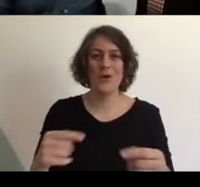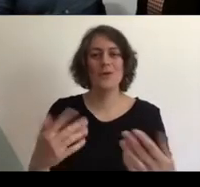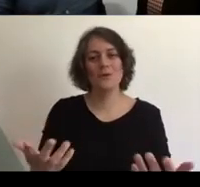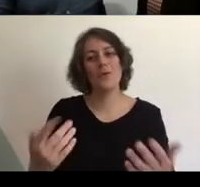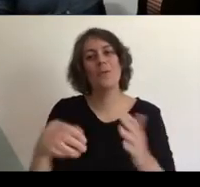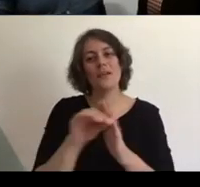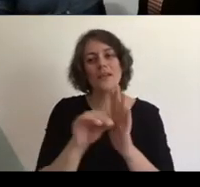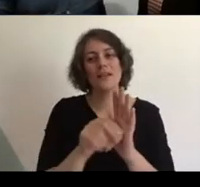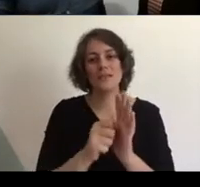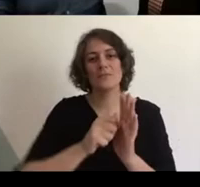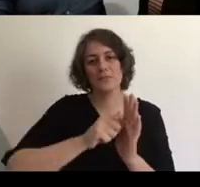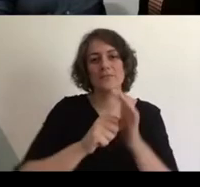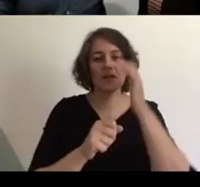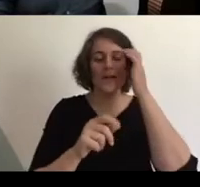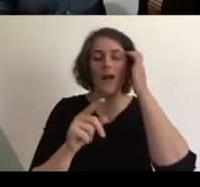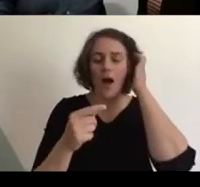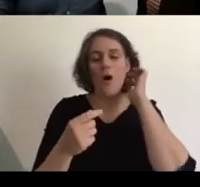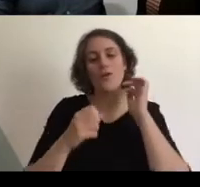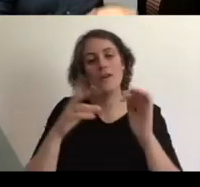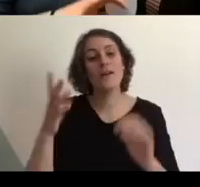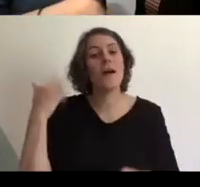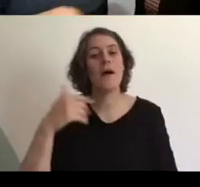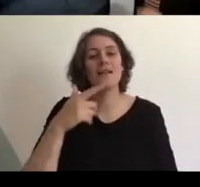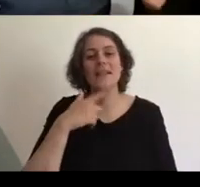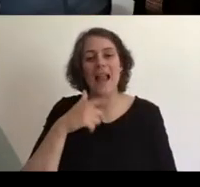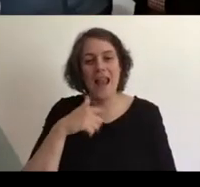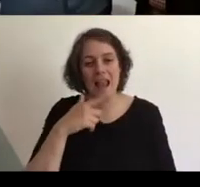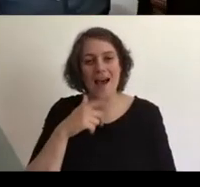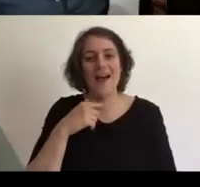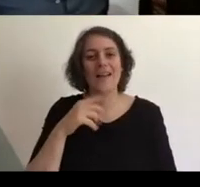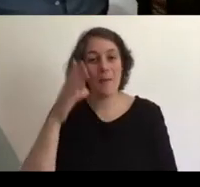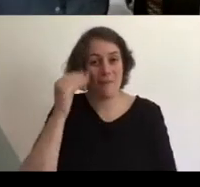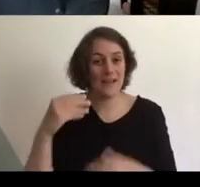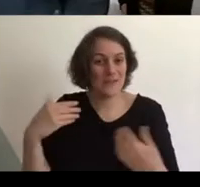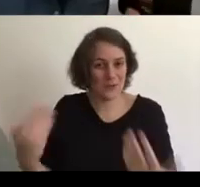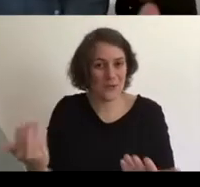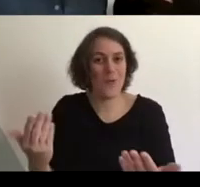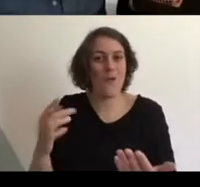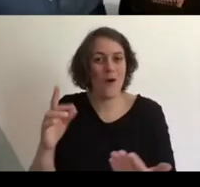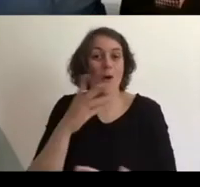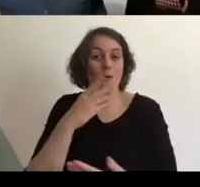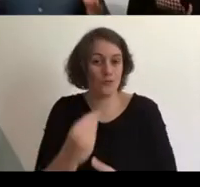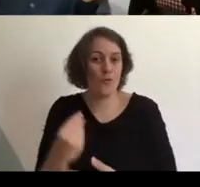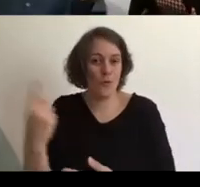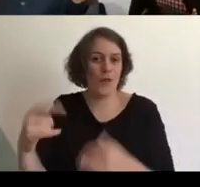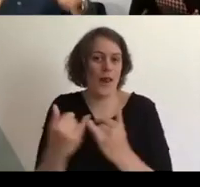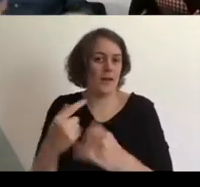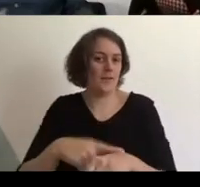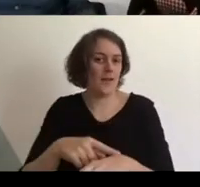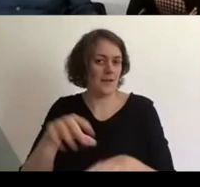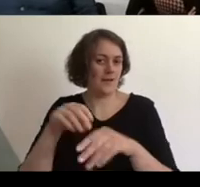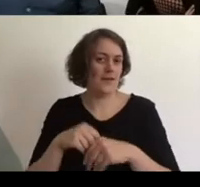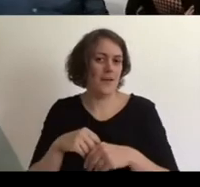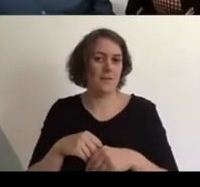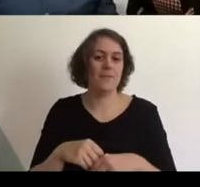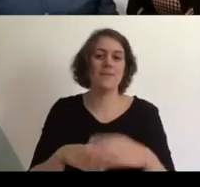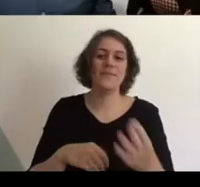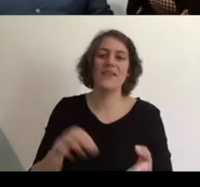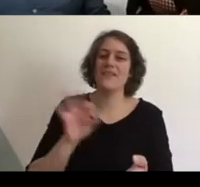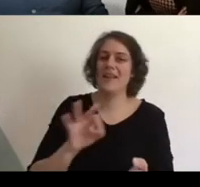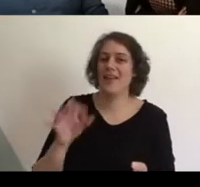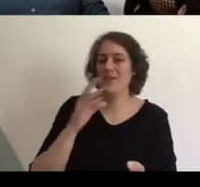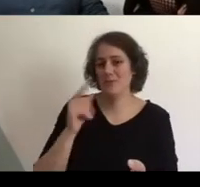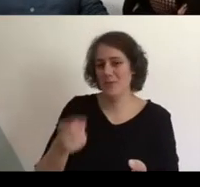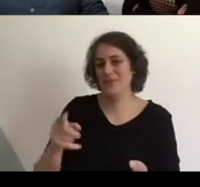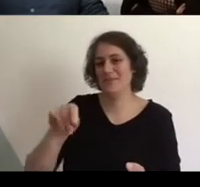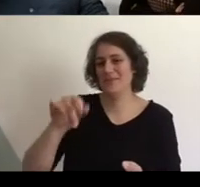zu müssen. Wir haben damals sehr gelacht. Also das finde ich ganz wunderbar, deinen Einwand, Jessica. Schön, dass du dich einfach zu Wort gemeldet